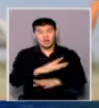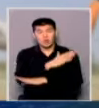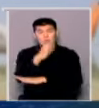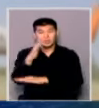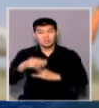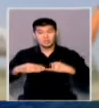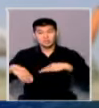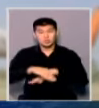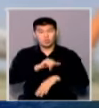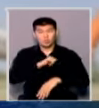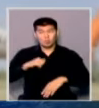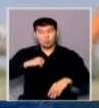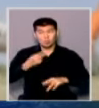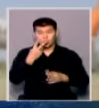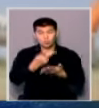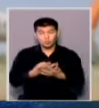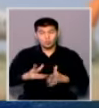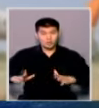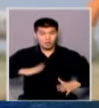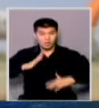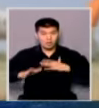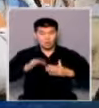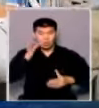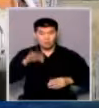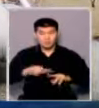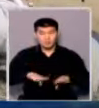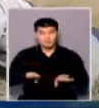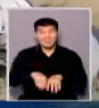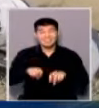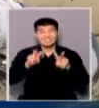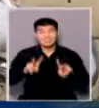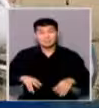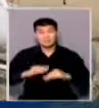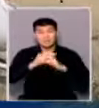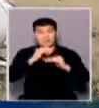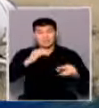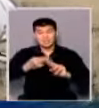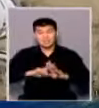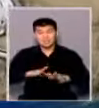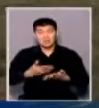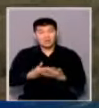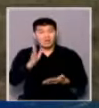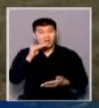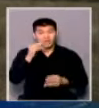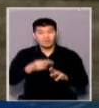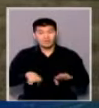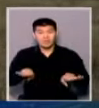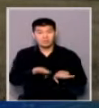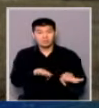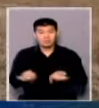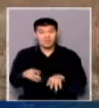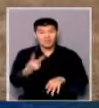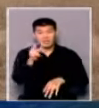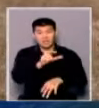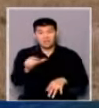жерлерде өз-өзін ұстауын бағалау болып есептелінеді. Арнайы ашық алаңқайға жеткесін қызметкерлердің арасындағы екі